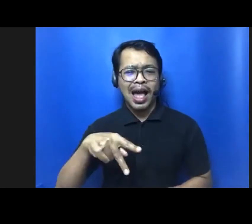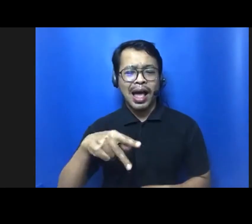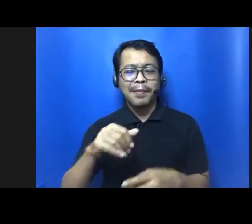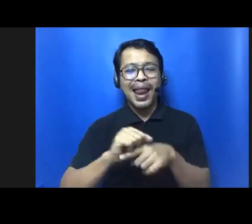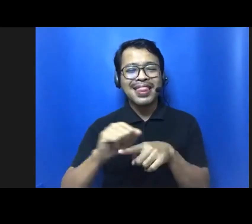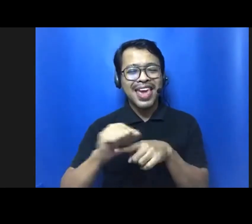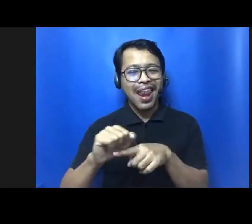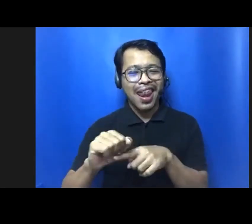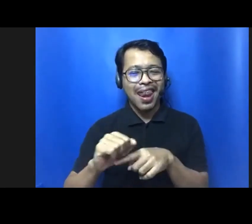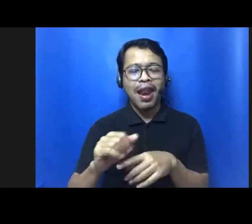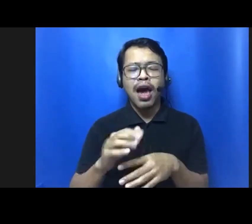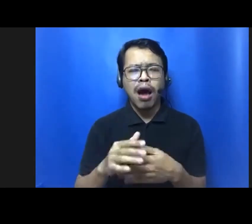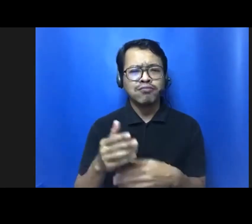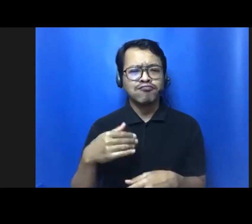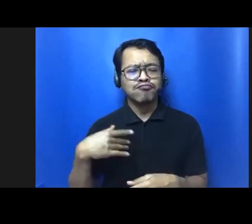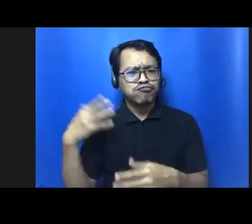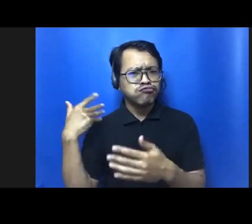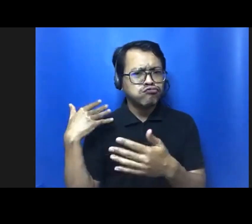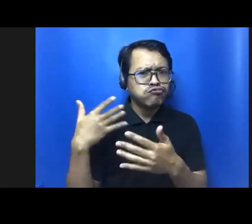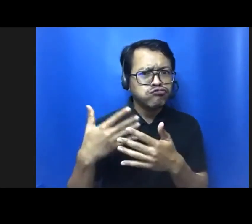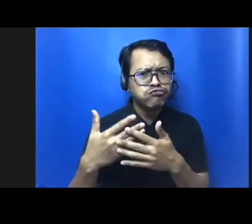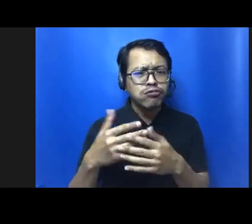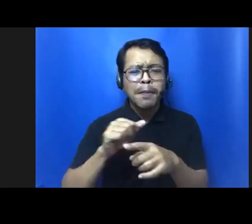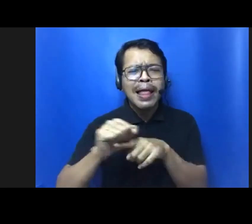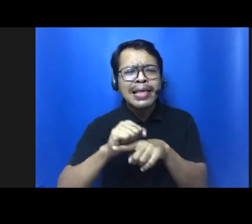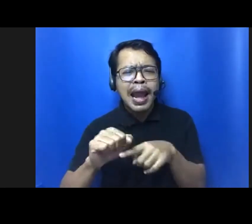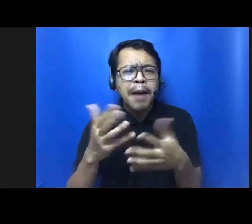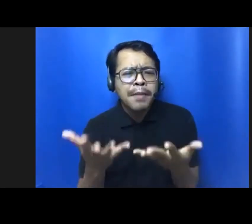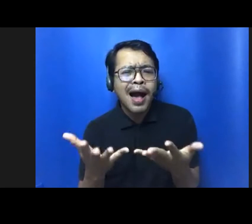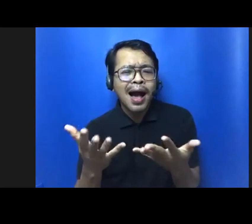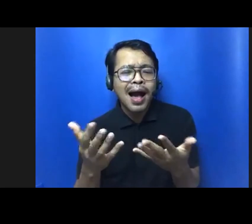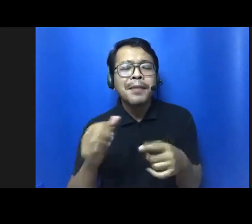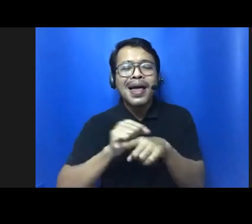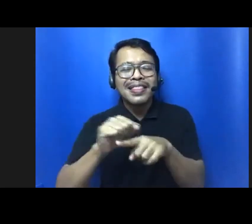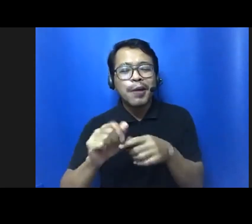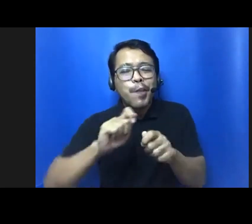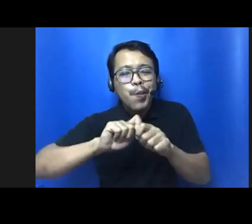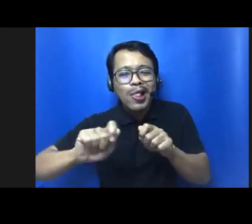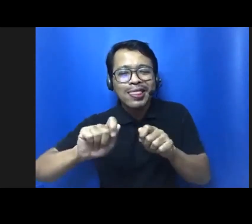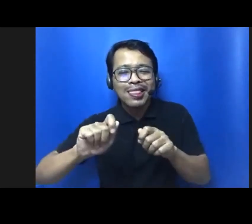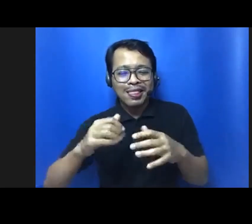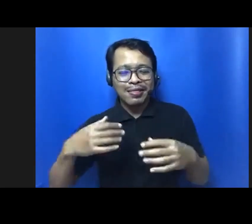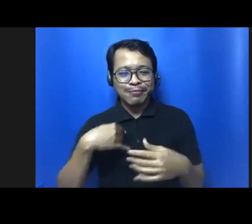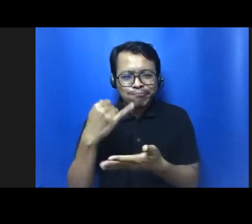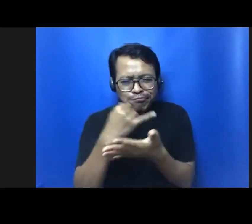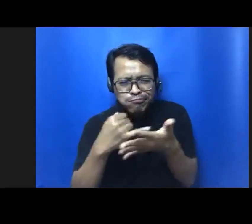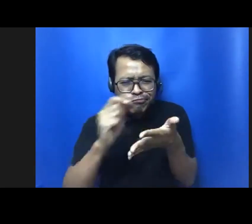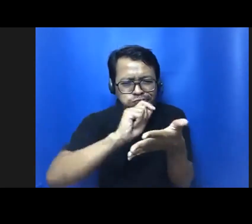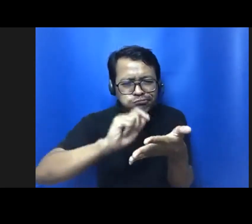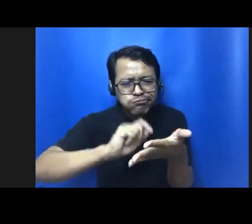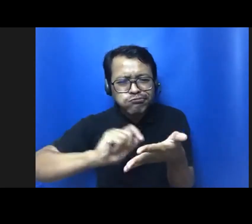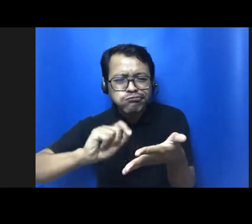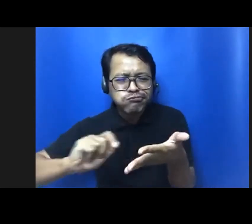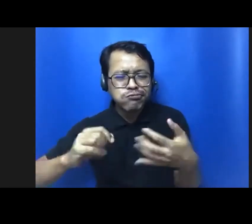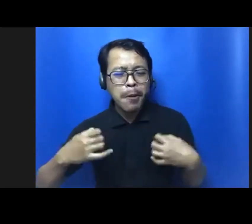lalu, dilatih dengan pelatihan wirausaha membatik. Ya, dilatih